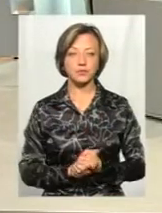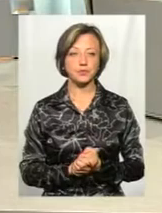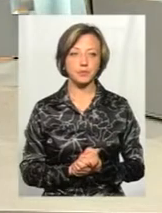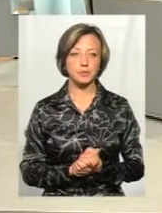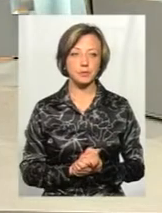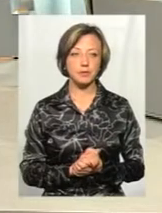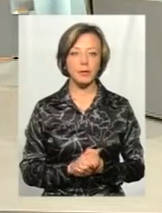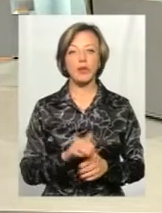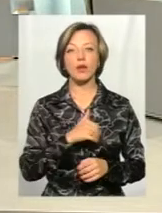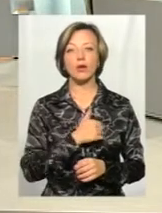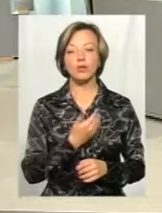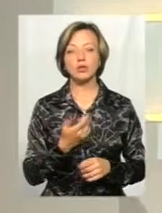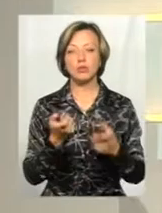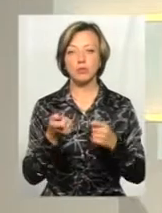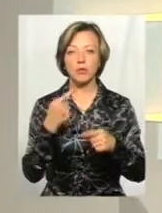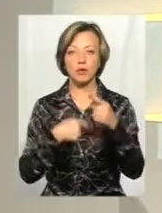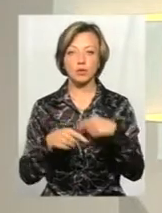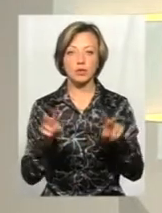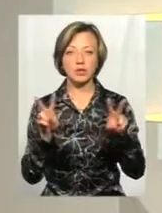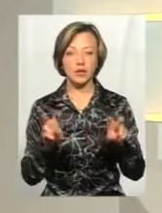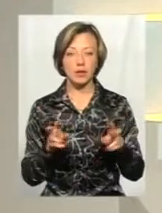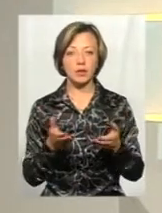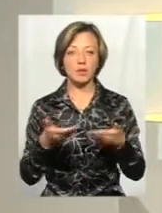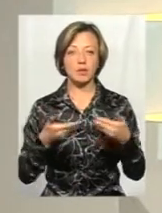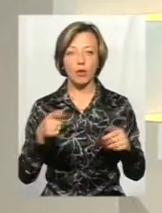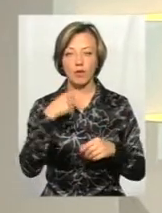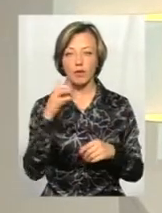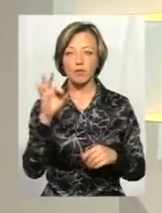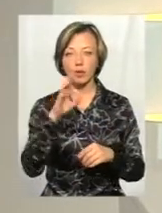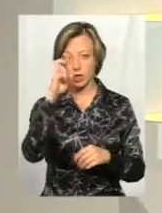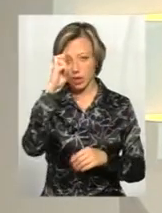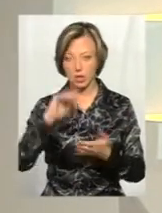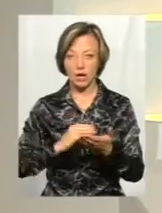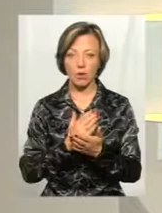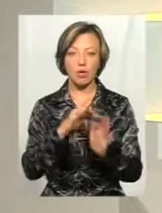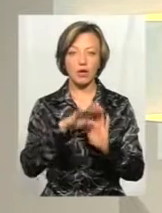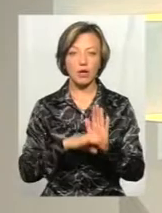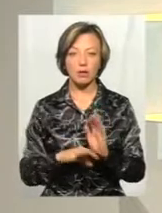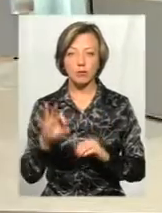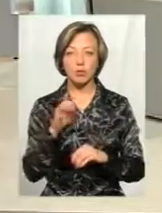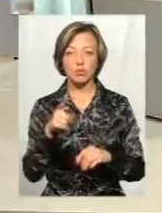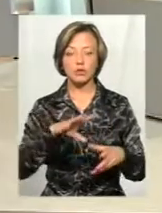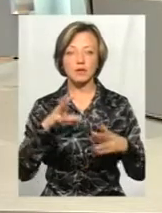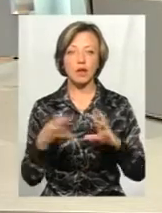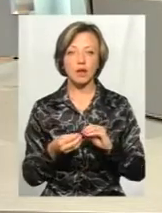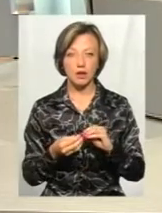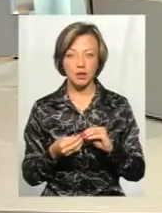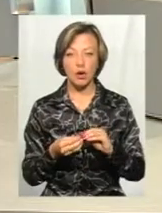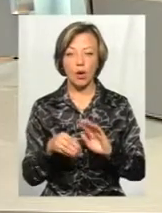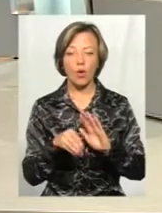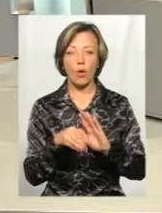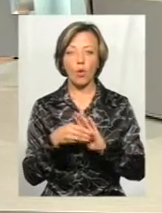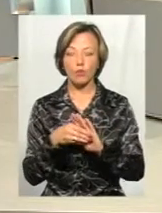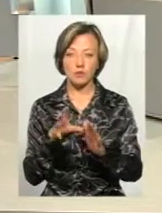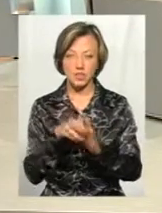все ж таки хочеться повернутися до теми. Ми говорили про Держгеокадастр, про ту взагалі корупційну